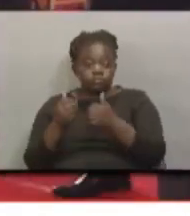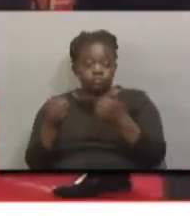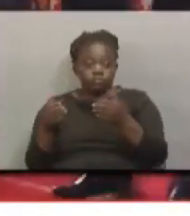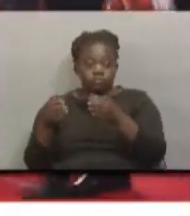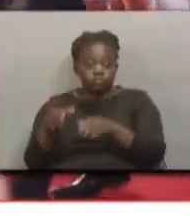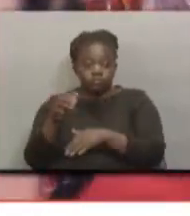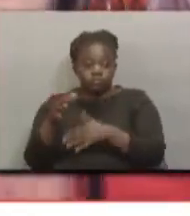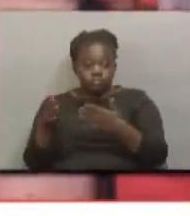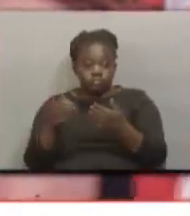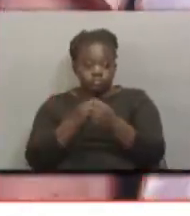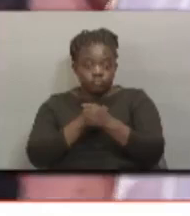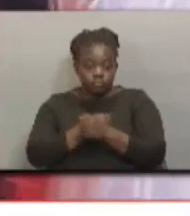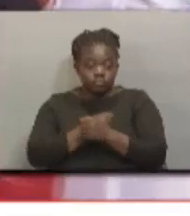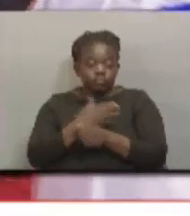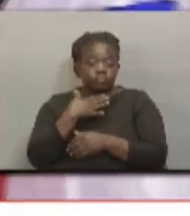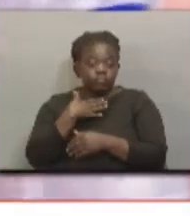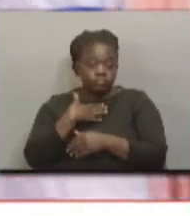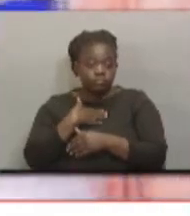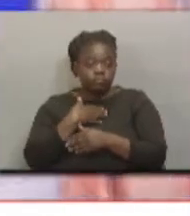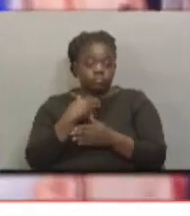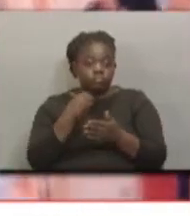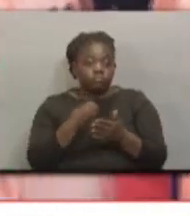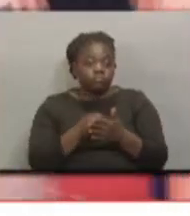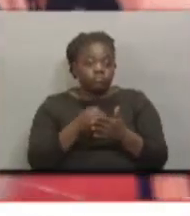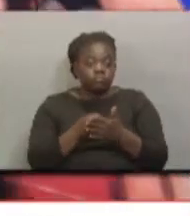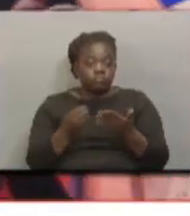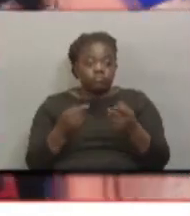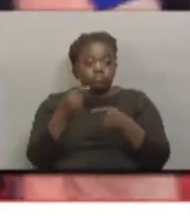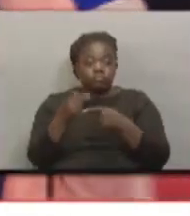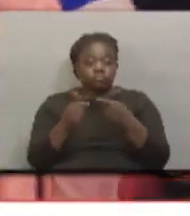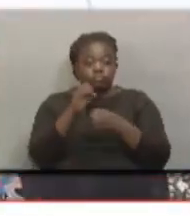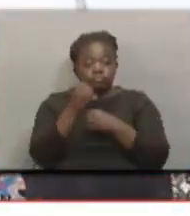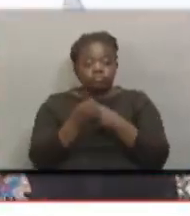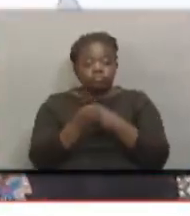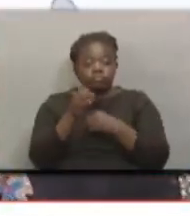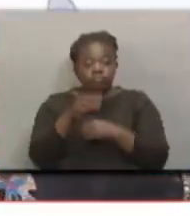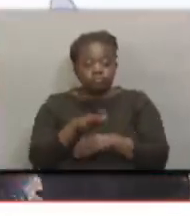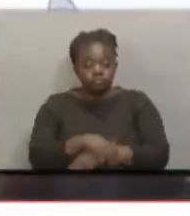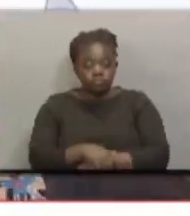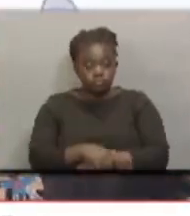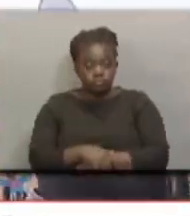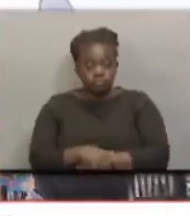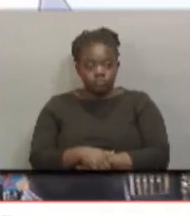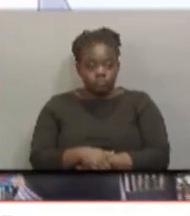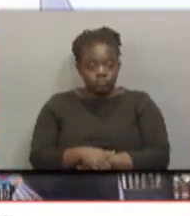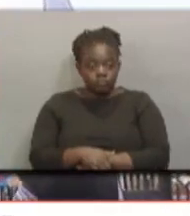kya Compassion nga bakyetaagira ddala ensimbi okutambuza emirimu egyo.